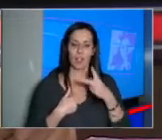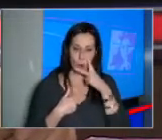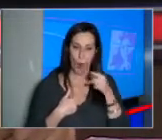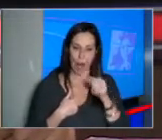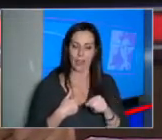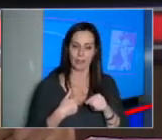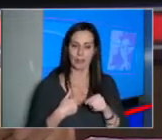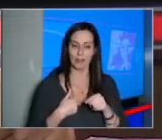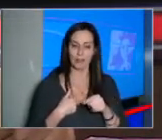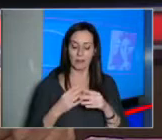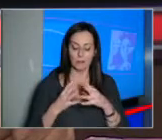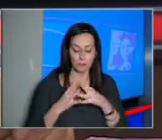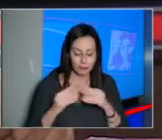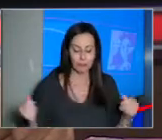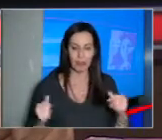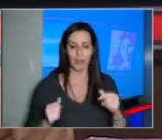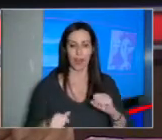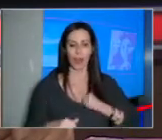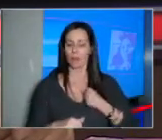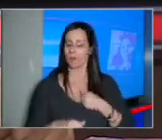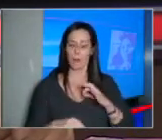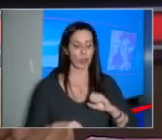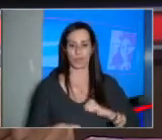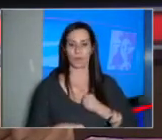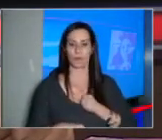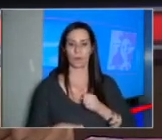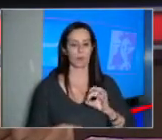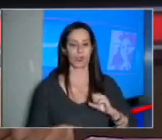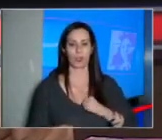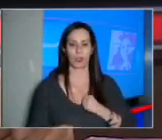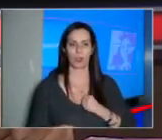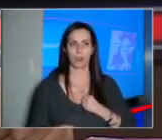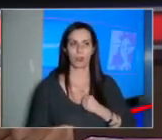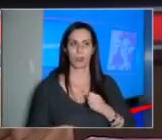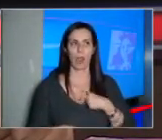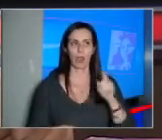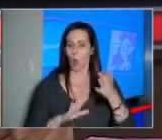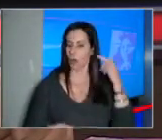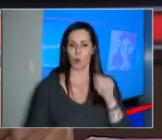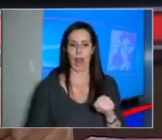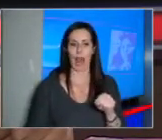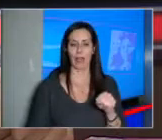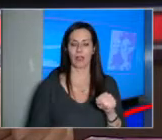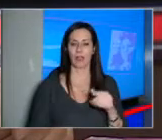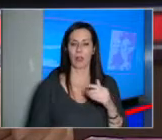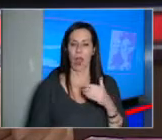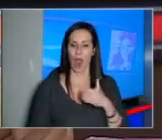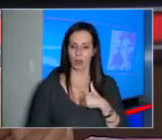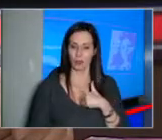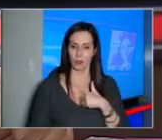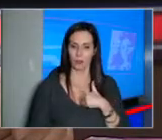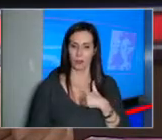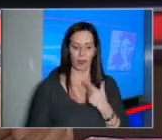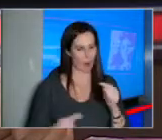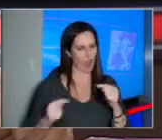זה נחרב, ליבי נצבט, ליבי נשבר, ליבי נשבר. אנחנו לא היינו כאלה. אנחנו גם אחד את